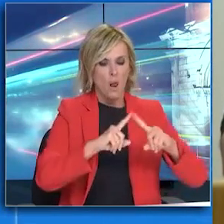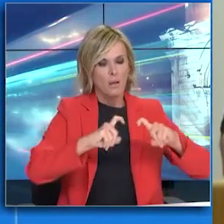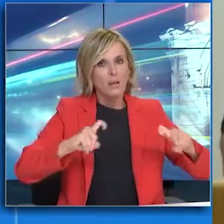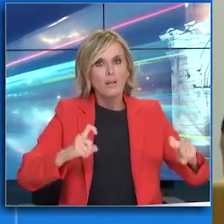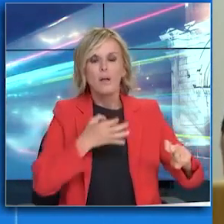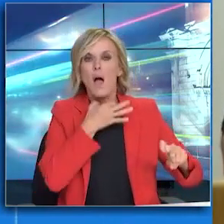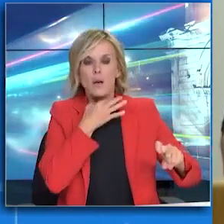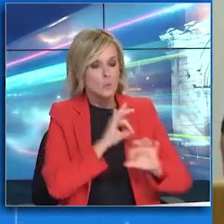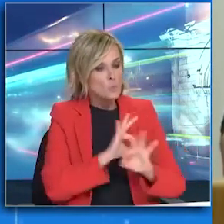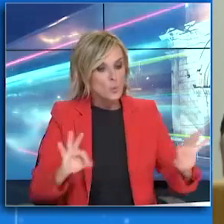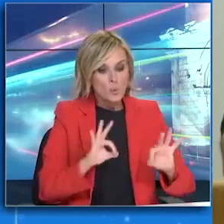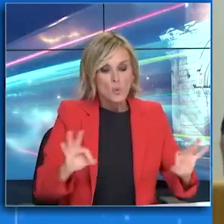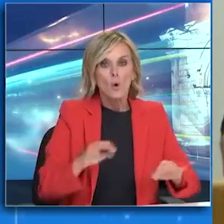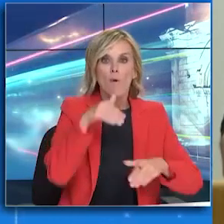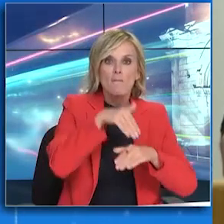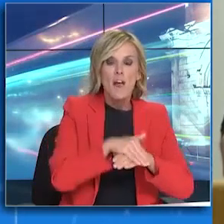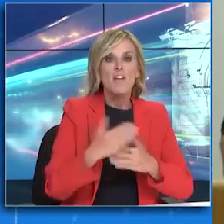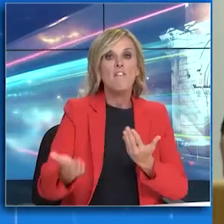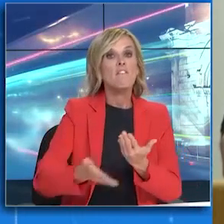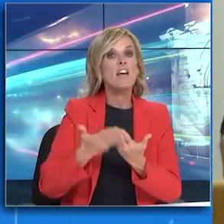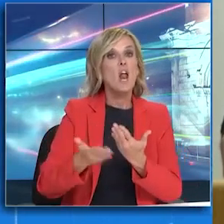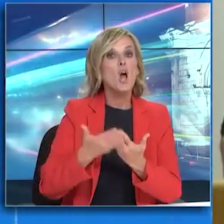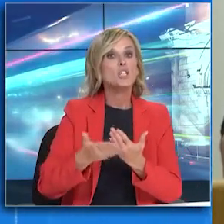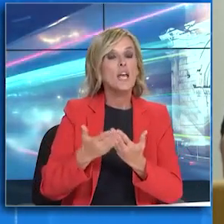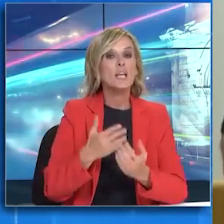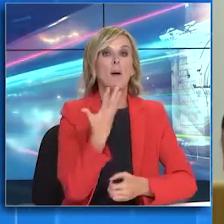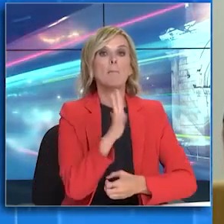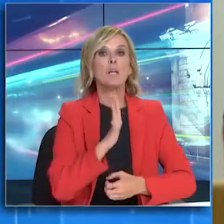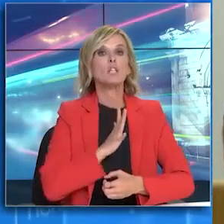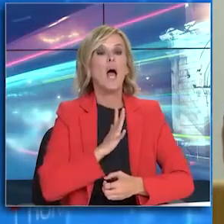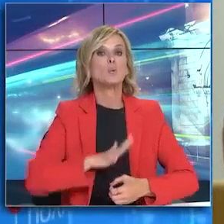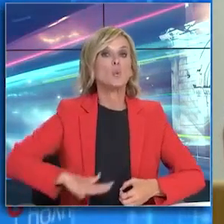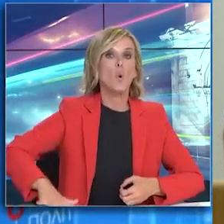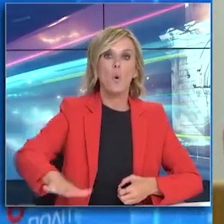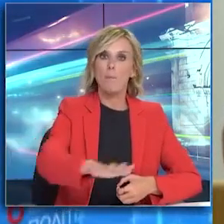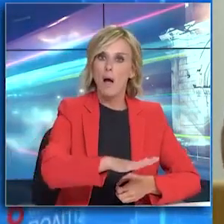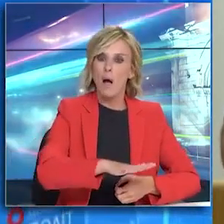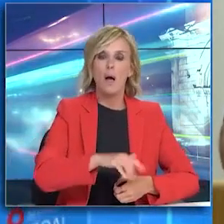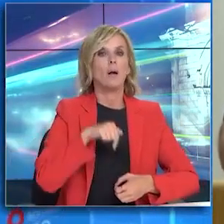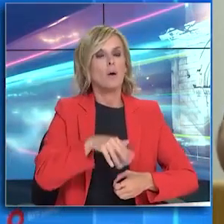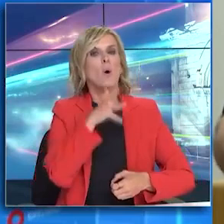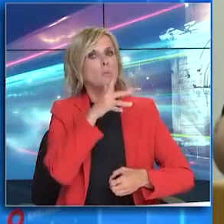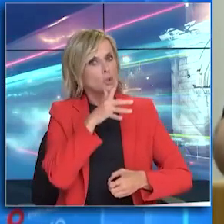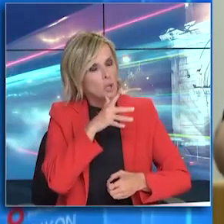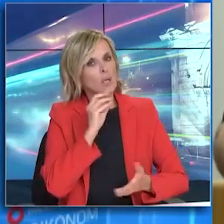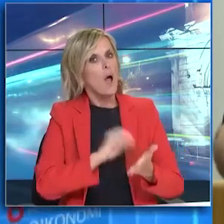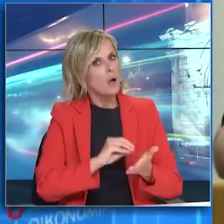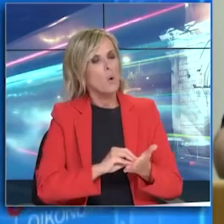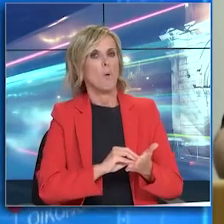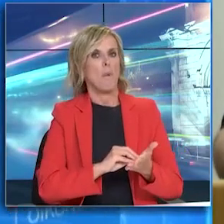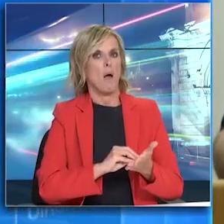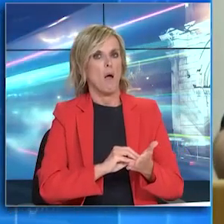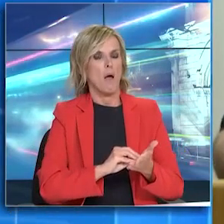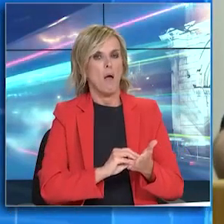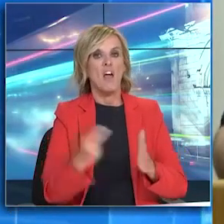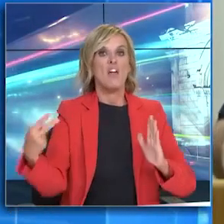είναι εφικτή και εξασφαλισμένη η φιλοξενία συνολικά 500 ατόμων. Η περιφέρεια ήδη παρέχει προσωρινή στέγαση σε πάνω